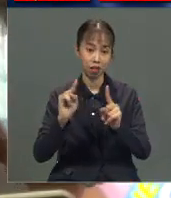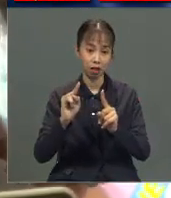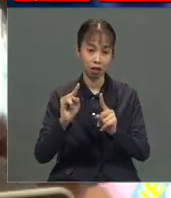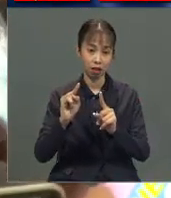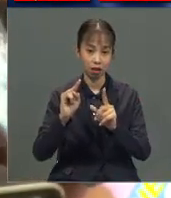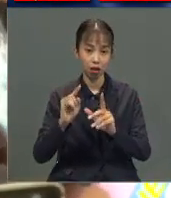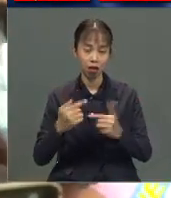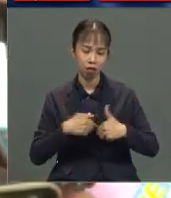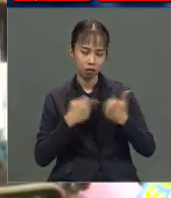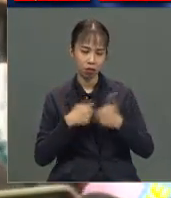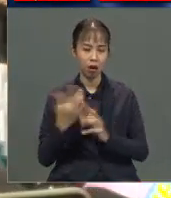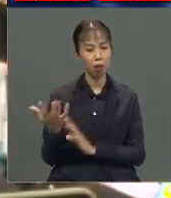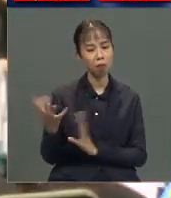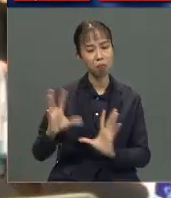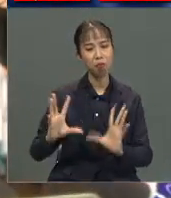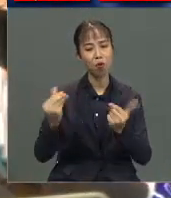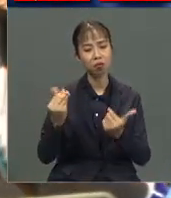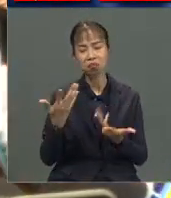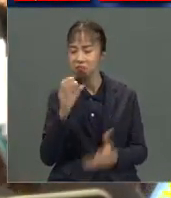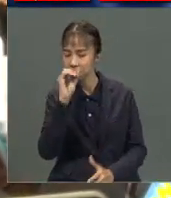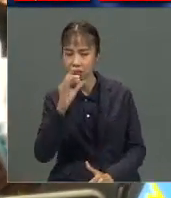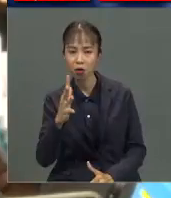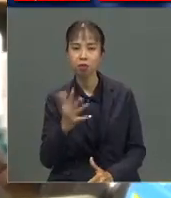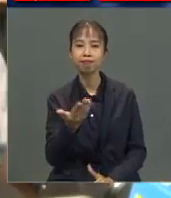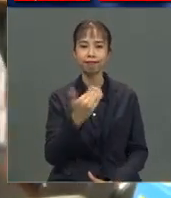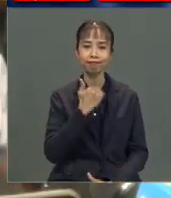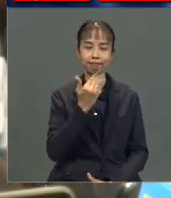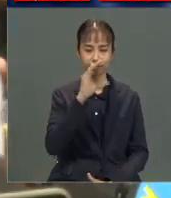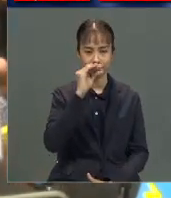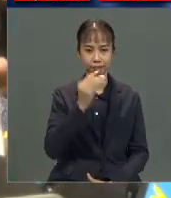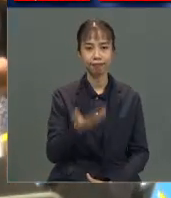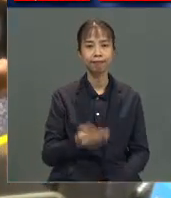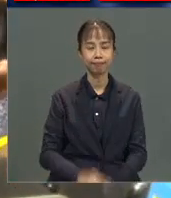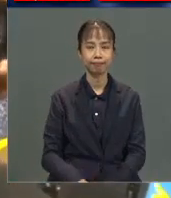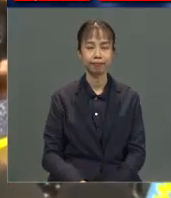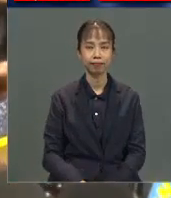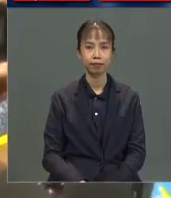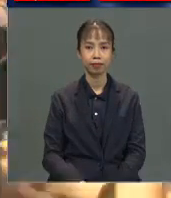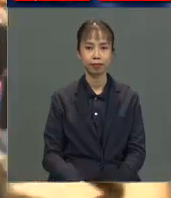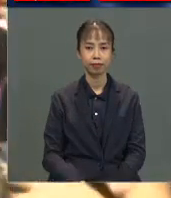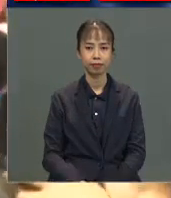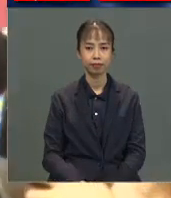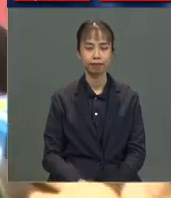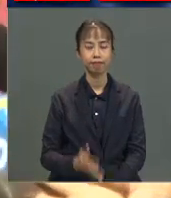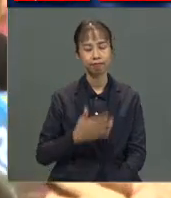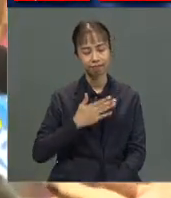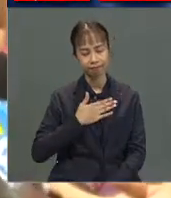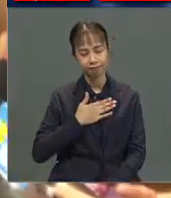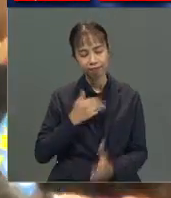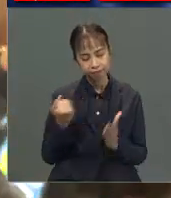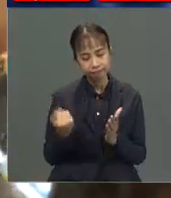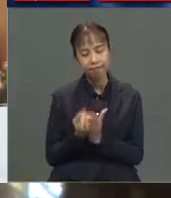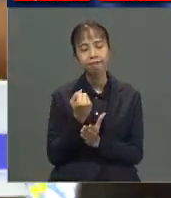าหมดกำลังใจแล้วหรือยังฟังประเด็นนี้จากรองนายกรัฐมนตรีค่ะ น่าเสียดายเลยครับว่าผม